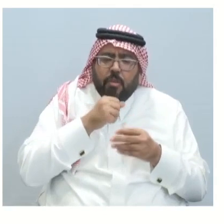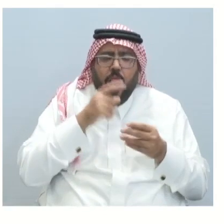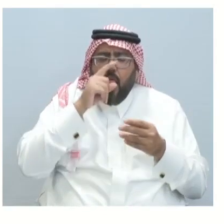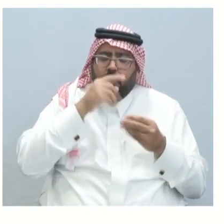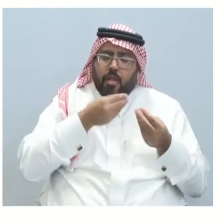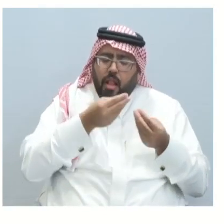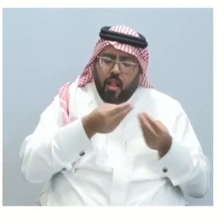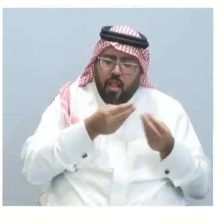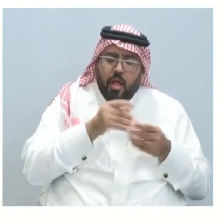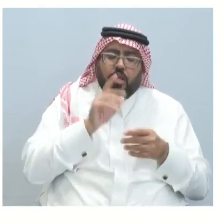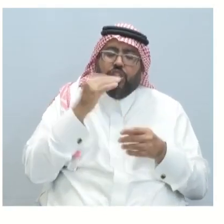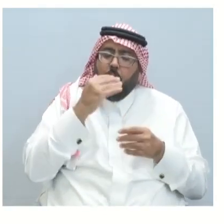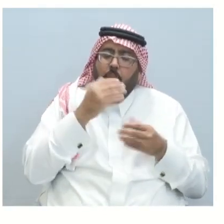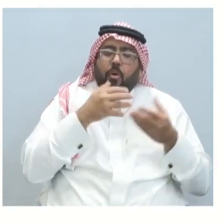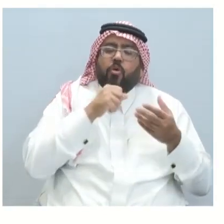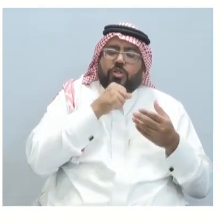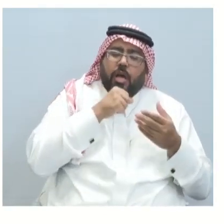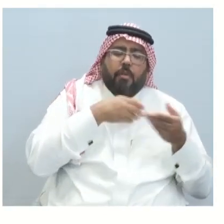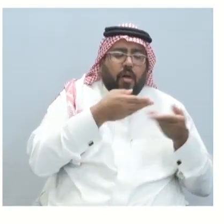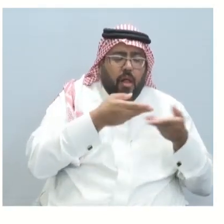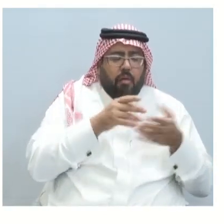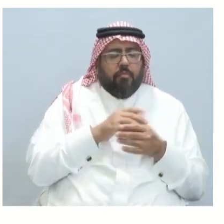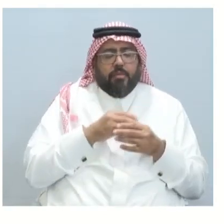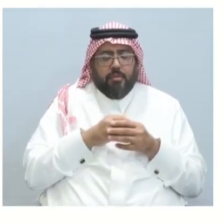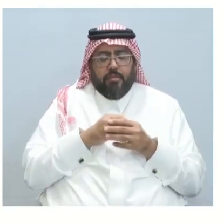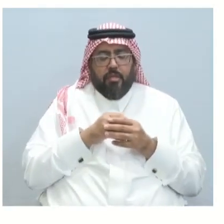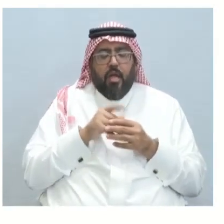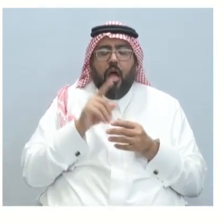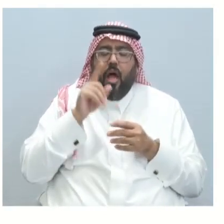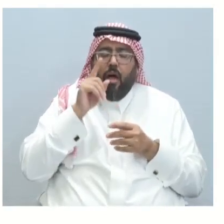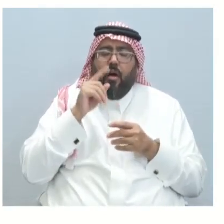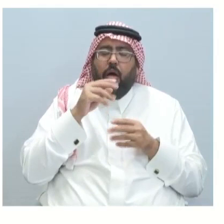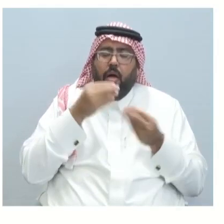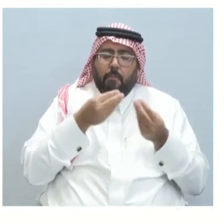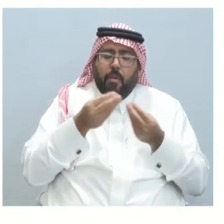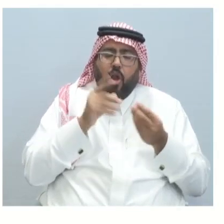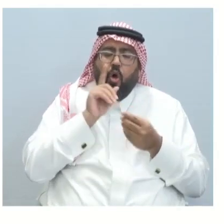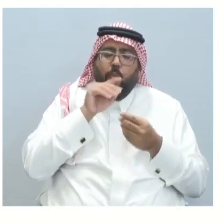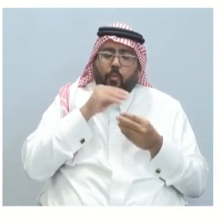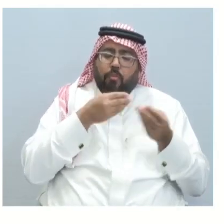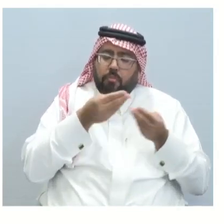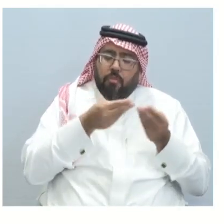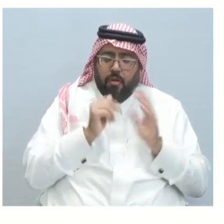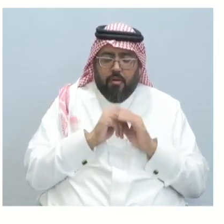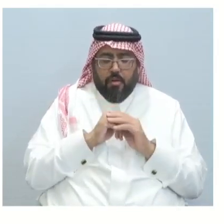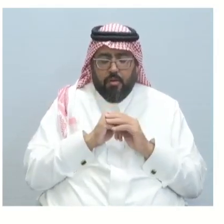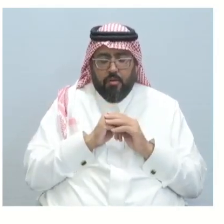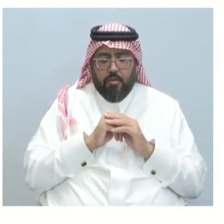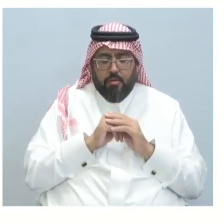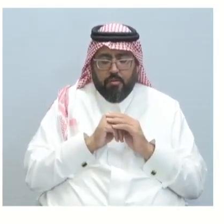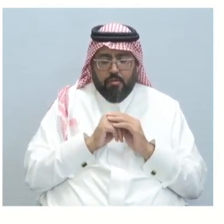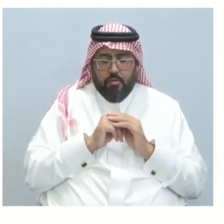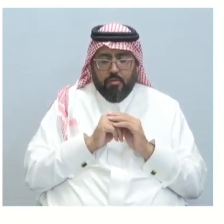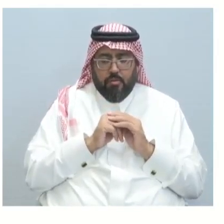كبرهما حينما يكون شابا انت ايضا تقوم ببره كذلك حينما يكون